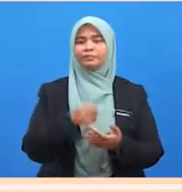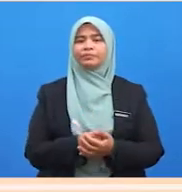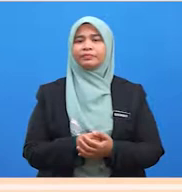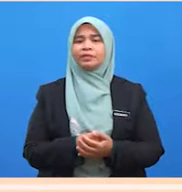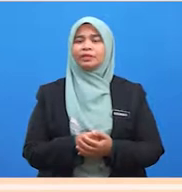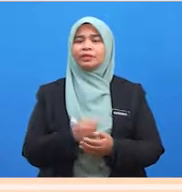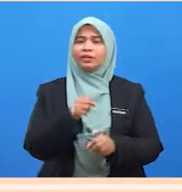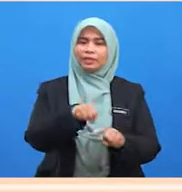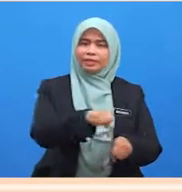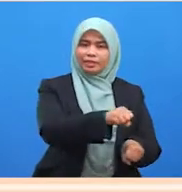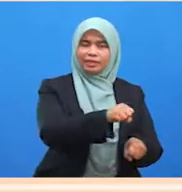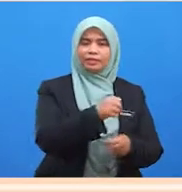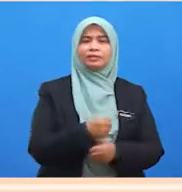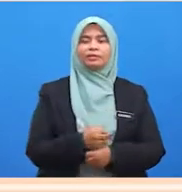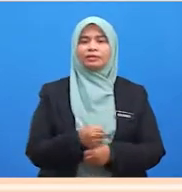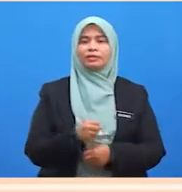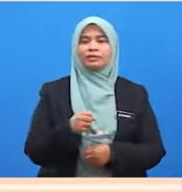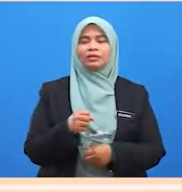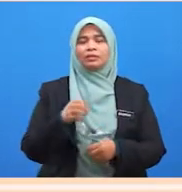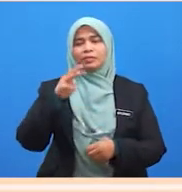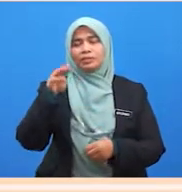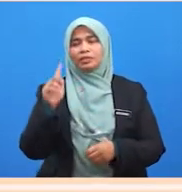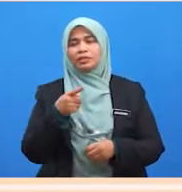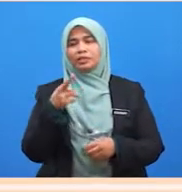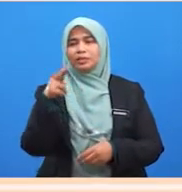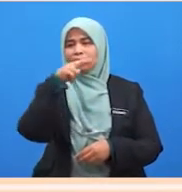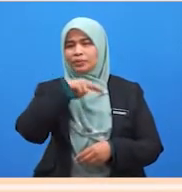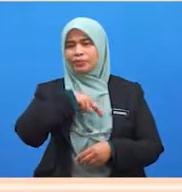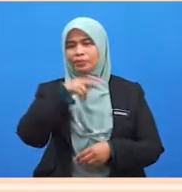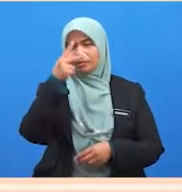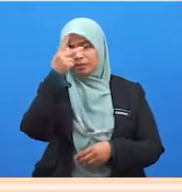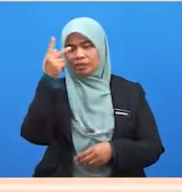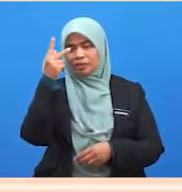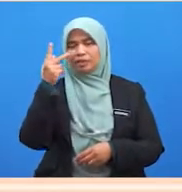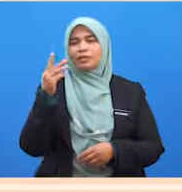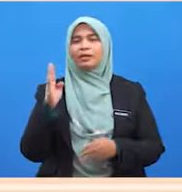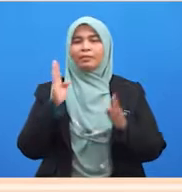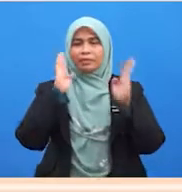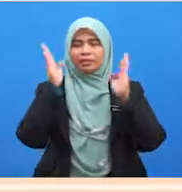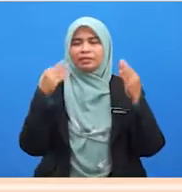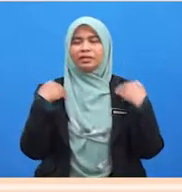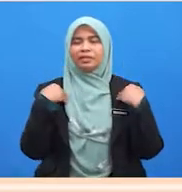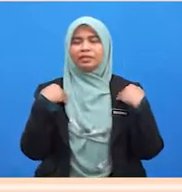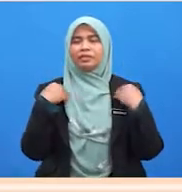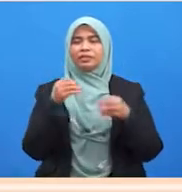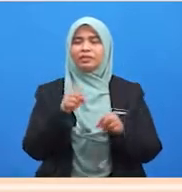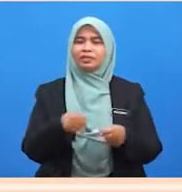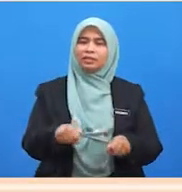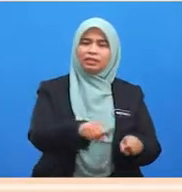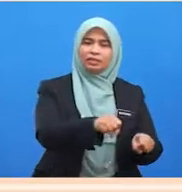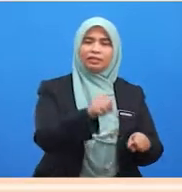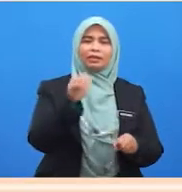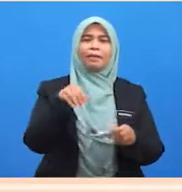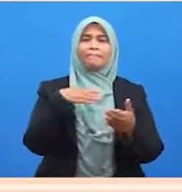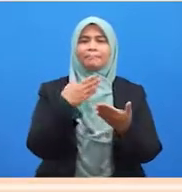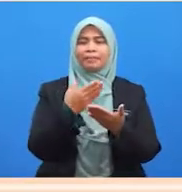saliran. Murid-murid, kita beruntung kerana Malaysia mempunyai saliran yang baik kerana dengan adanya